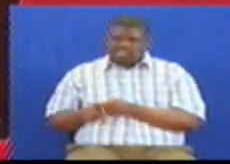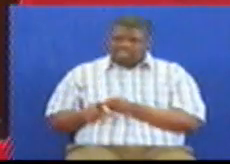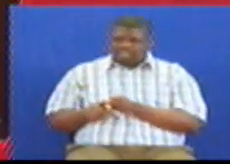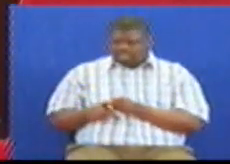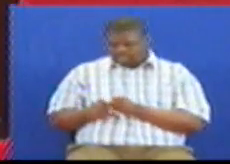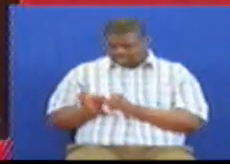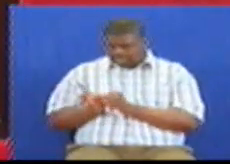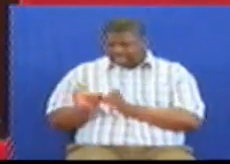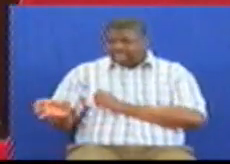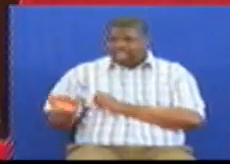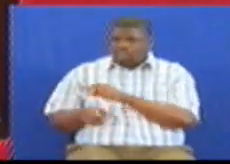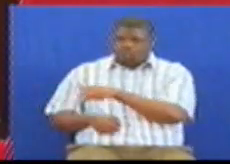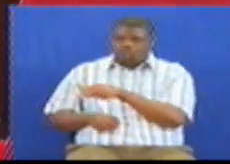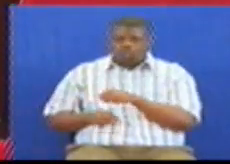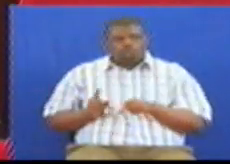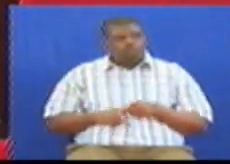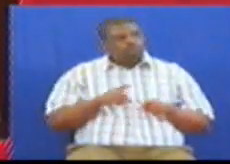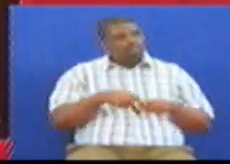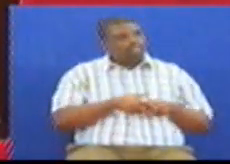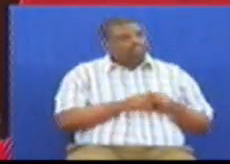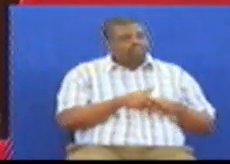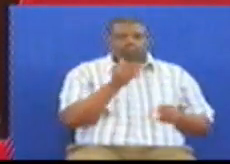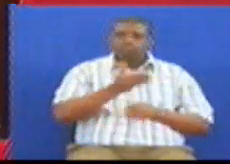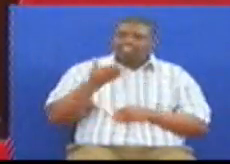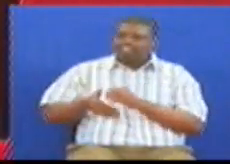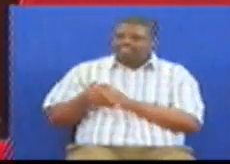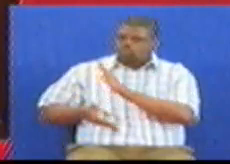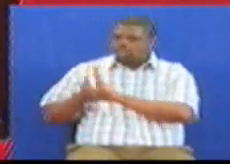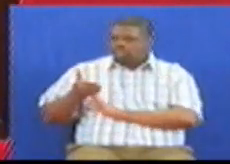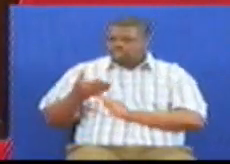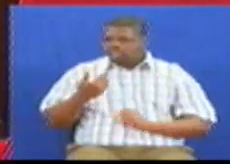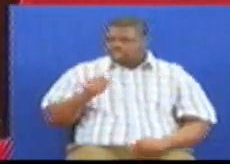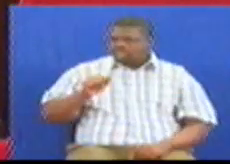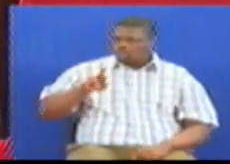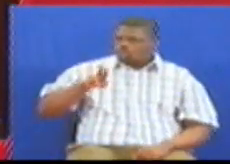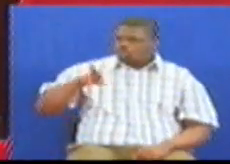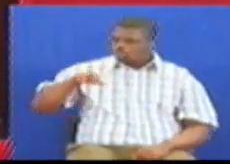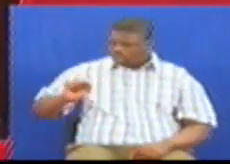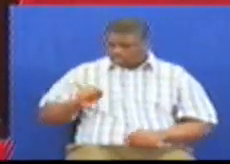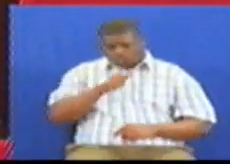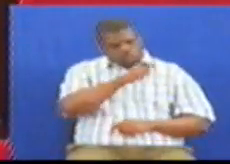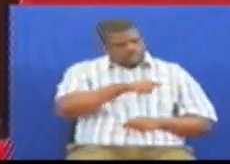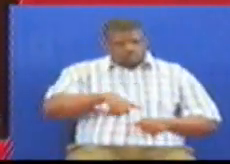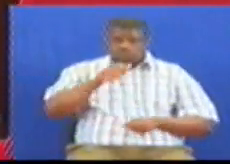kitengo cha uhandisi wa ujenzi. Baada ya kuanza TARURA, watumishi wengi wamepelekwa